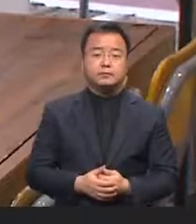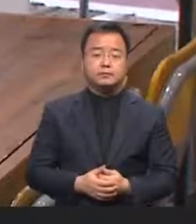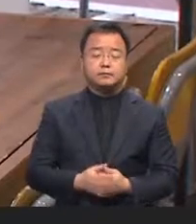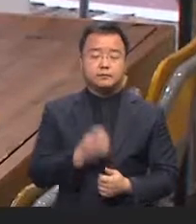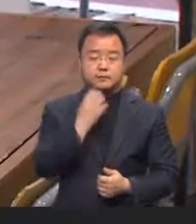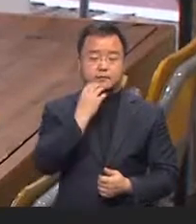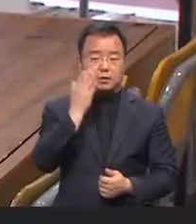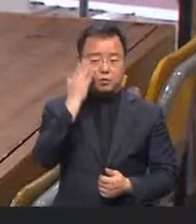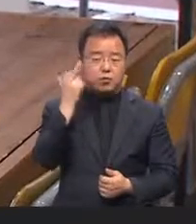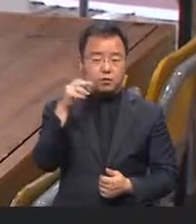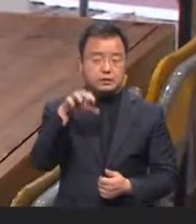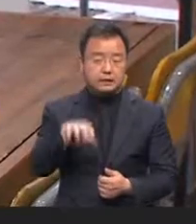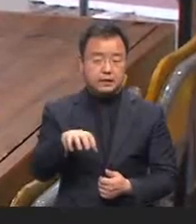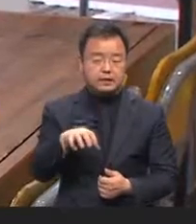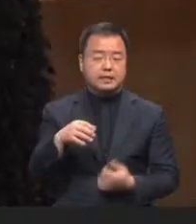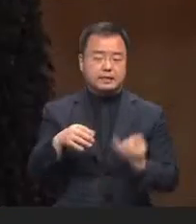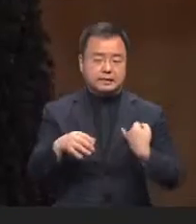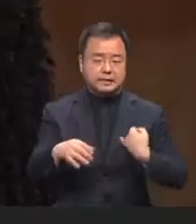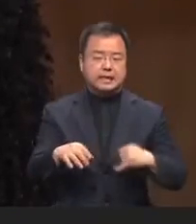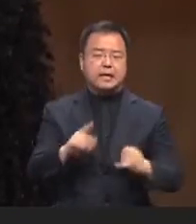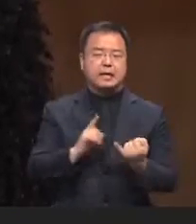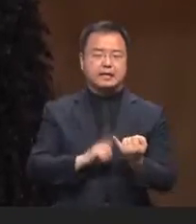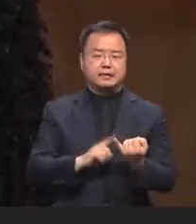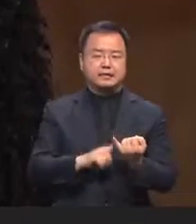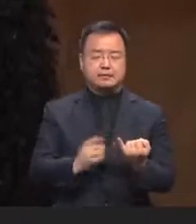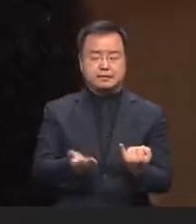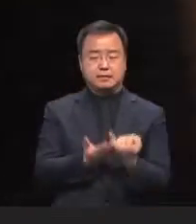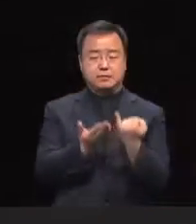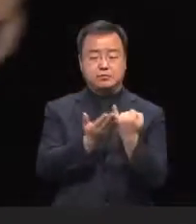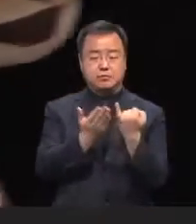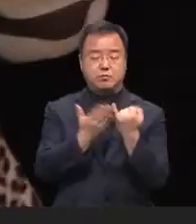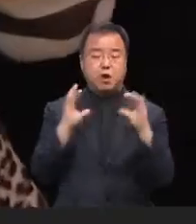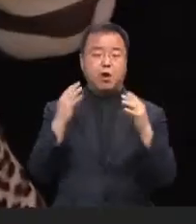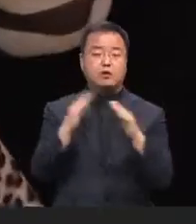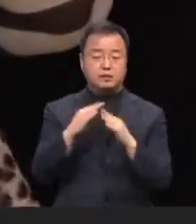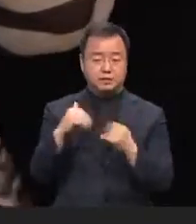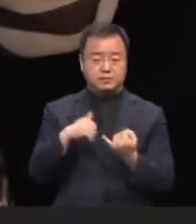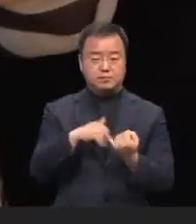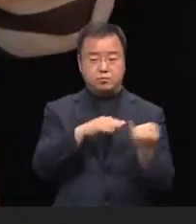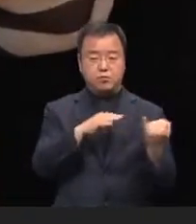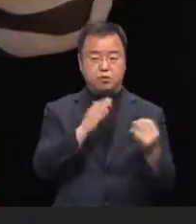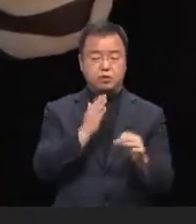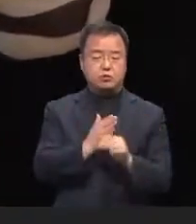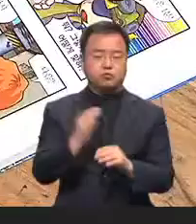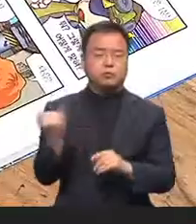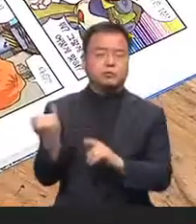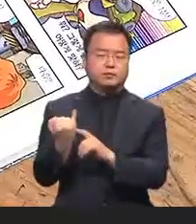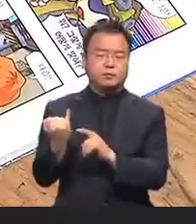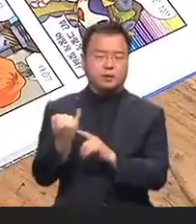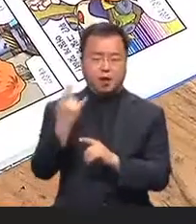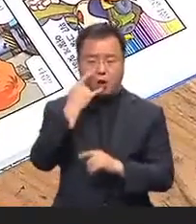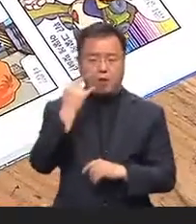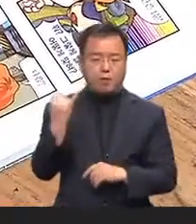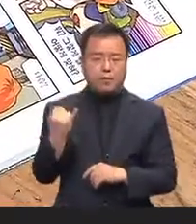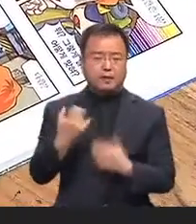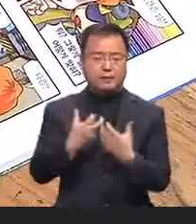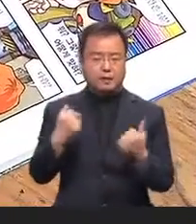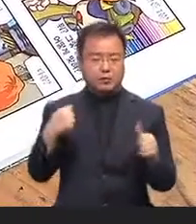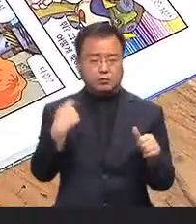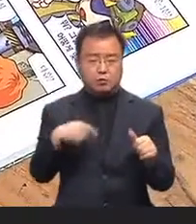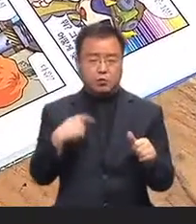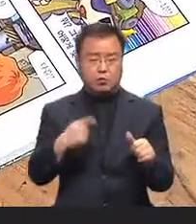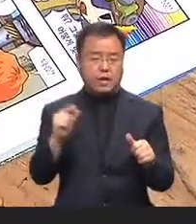서울 용산구 에서 딸아이를 어린이집에 보내고 있는 중 씩 따로 한글공부 나 학습지를 시키는 건 아니지만